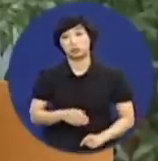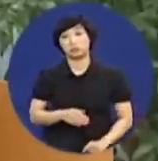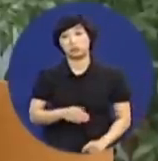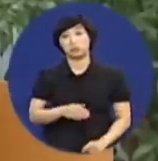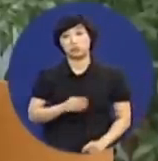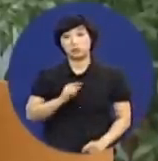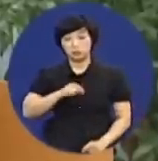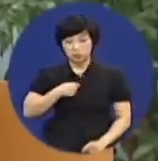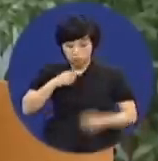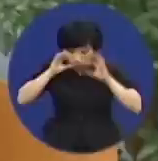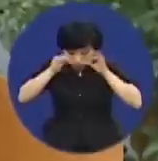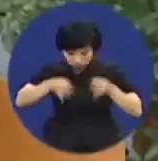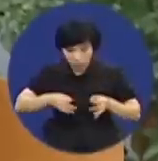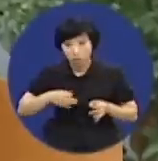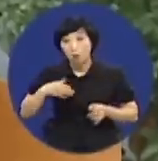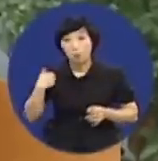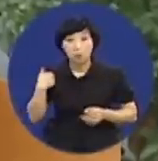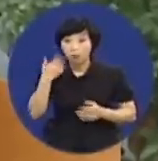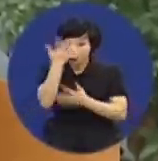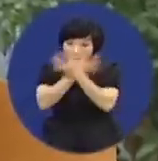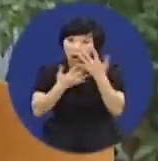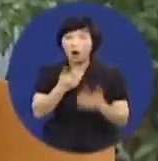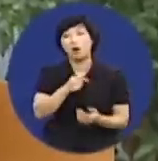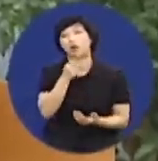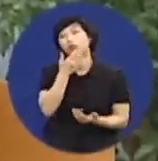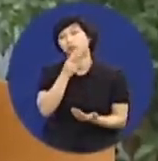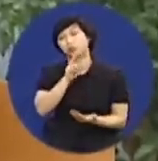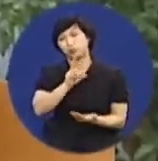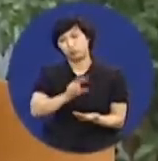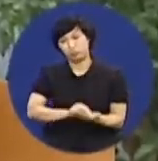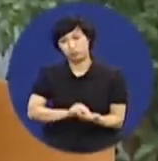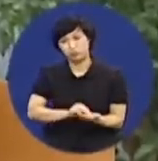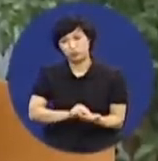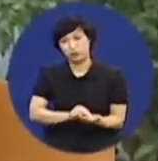を本人も知らないことです。